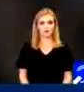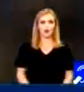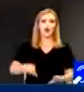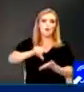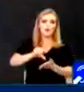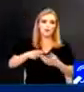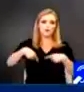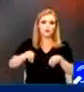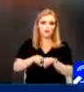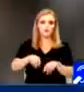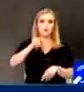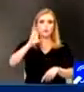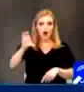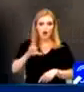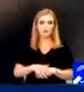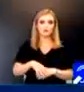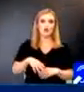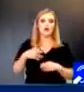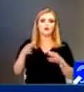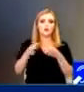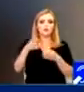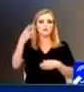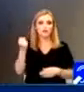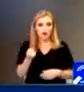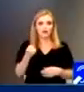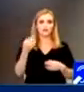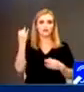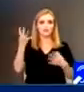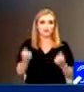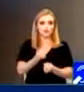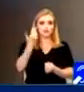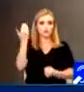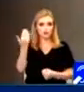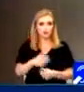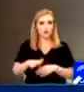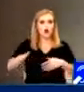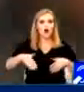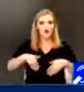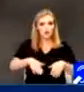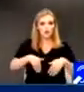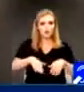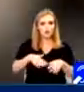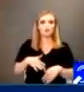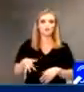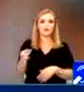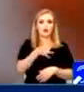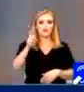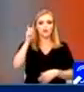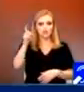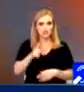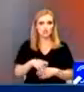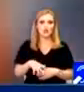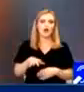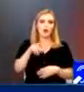Membrii partidelor PAS, PLDM și Platforma DA și susținătorii lor au mărșăluit pe străzile din Hâncești. Cu pancarte și drapele,